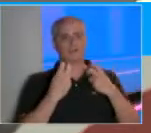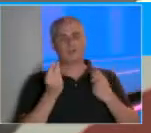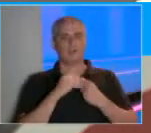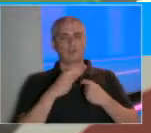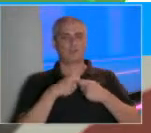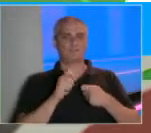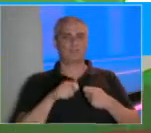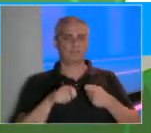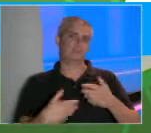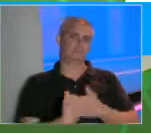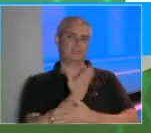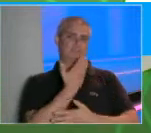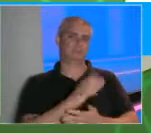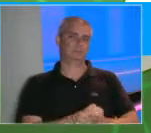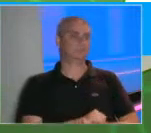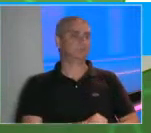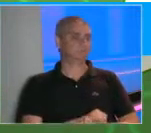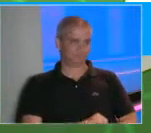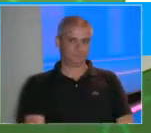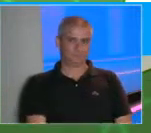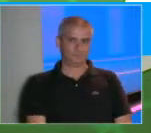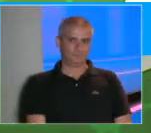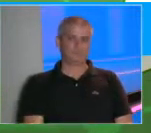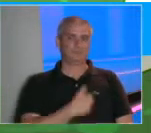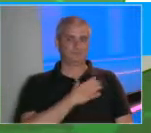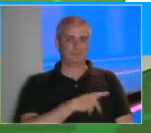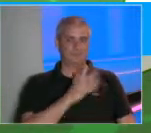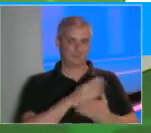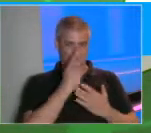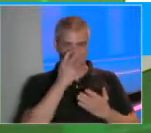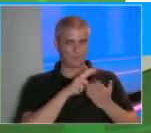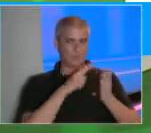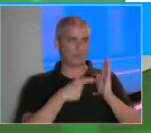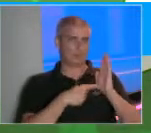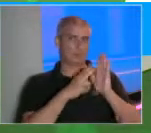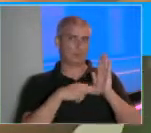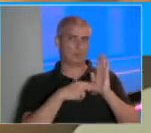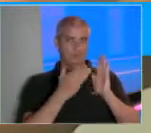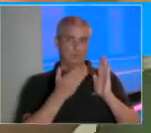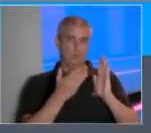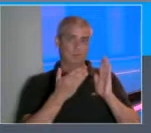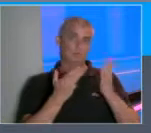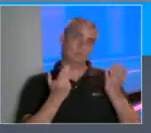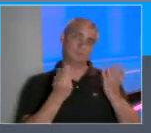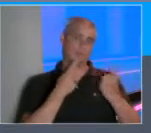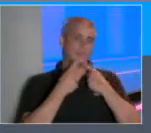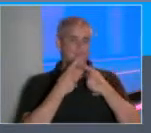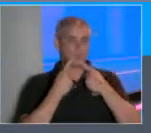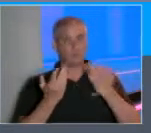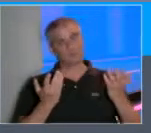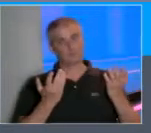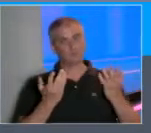עוד חברי כנסת. אוקיי. טוב, אני רוצה, נדב ברשותך, התחלנו לראות ככה תמונות איך נאמר, דיון נקרא